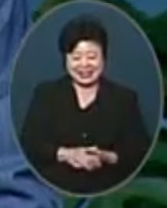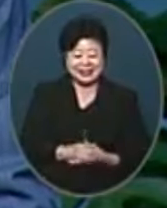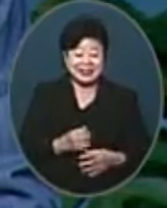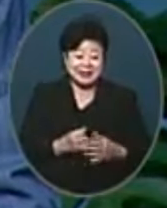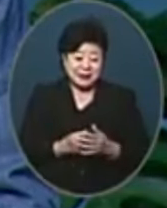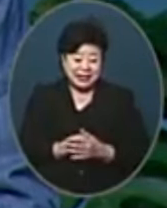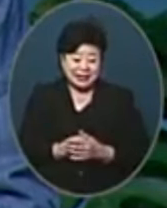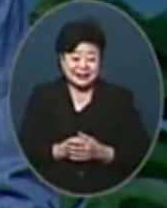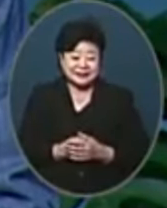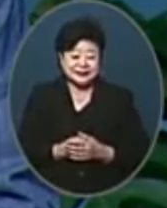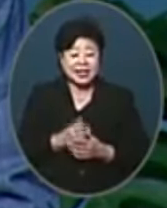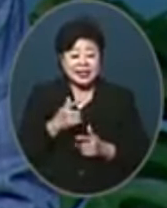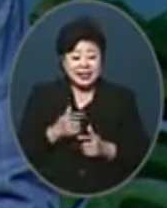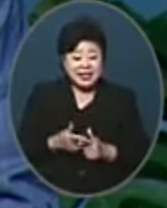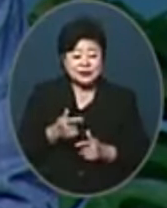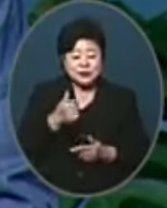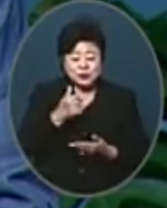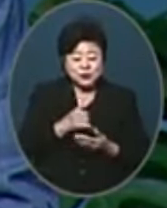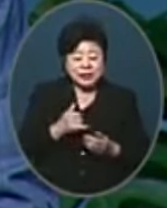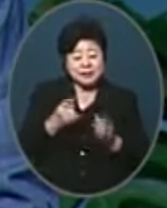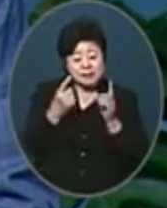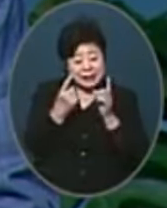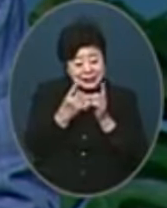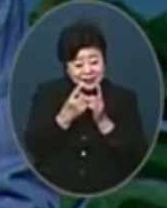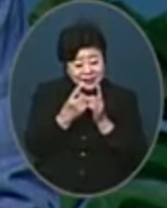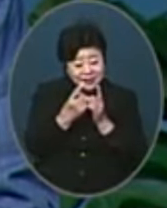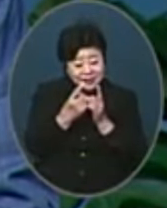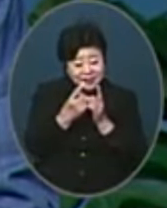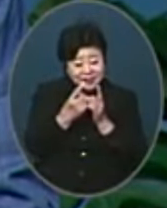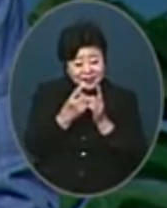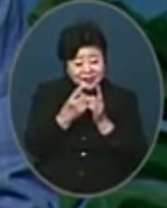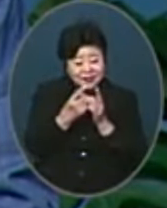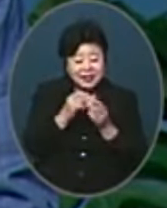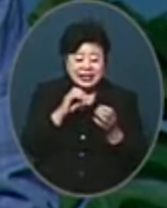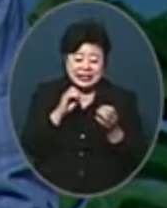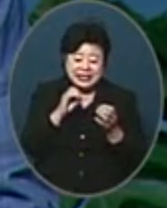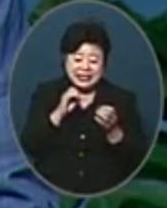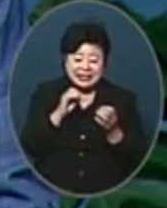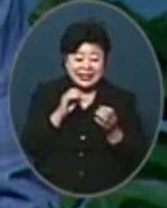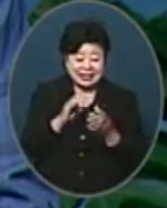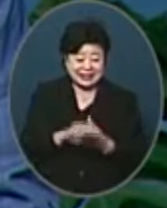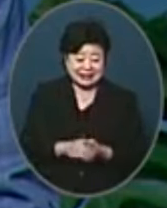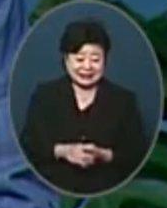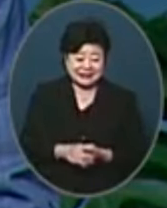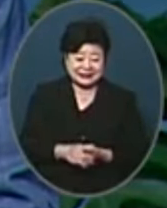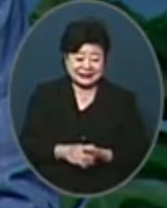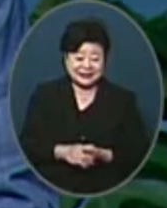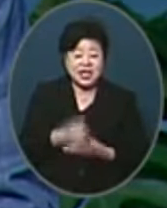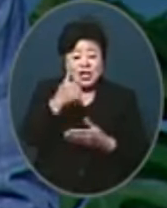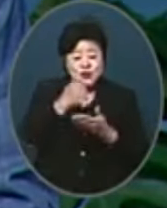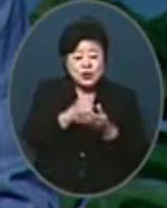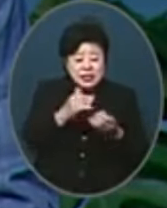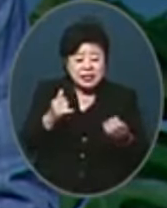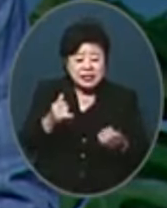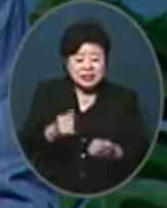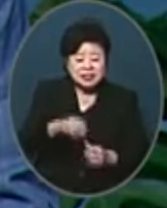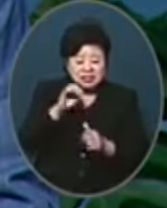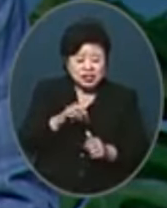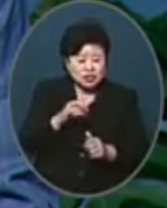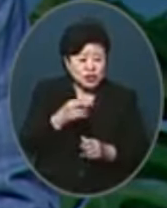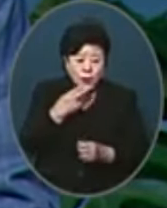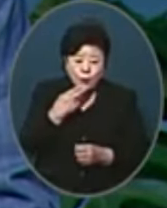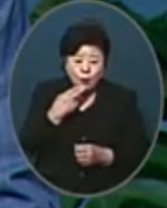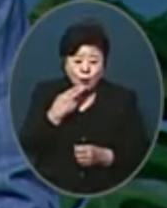때문에 예수님이 죄인을 만나서 이야기할 때 그 죄인을 정죄하지